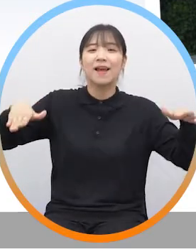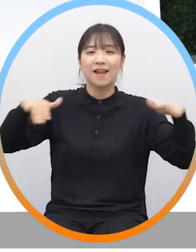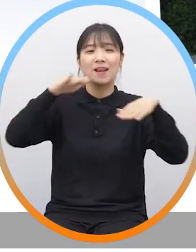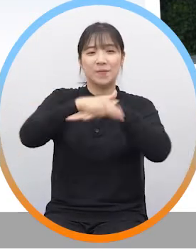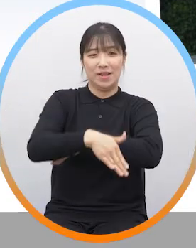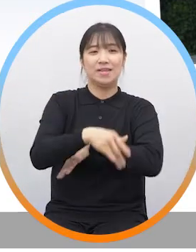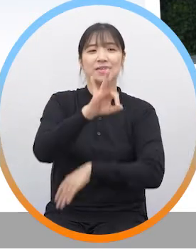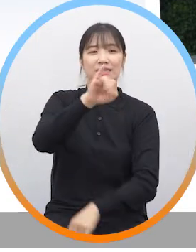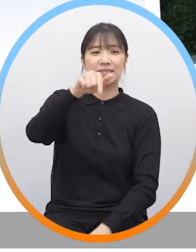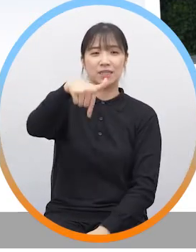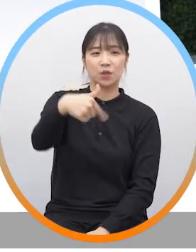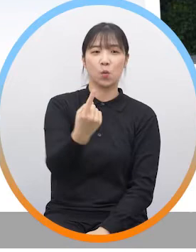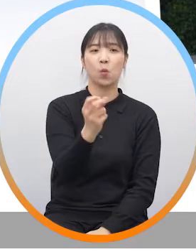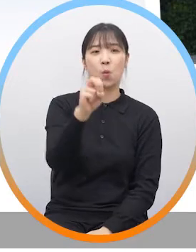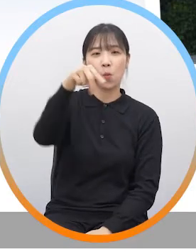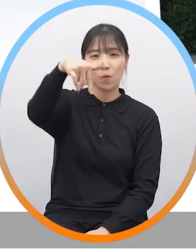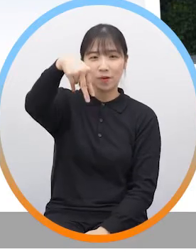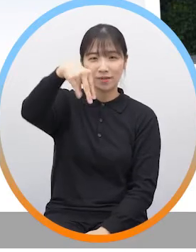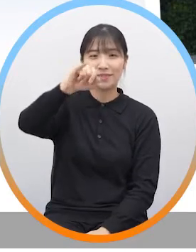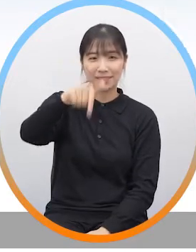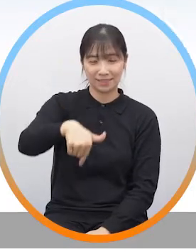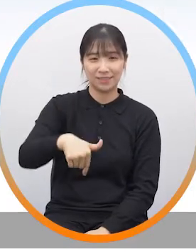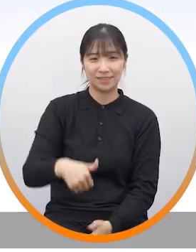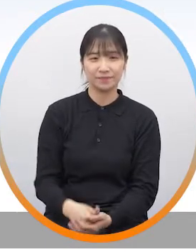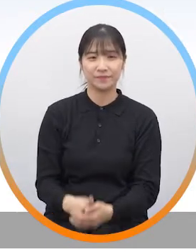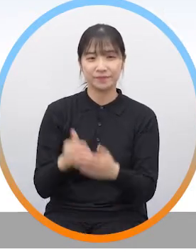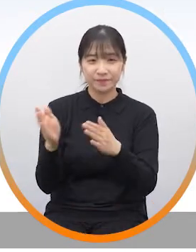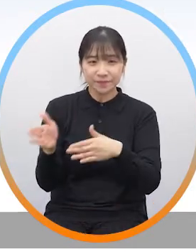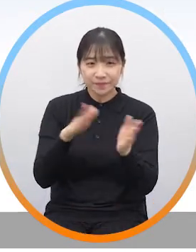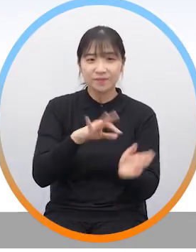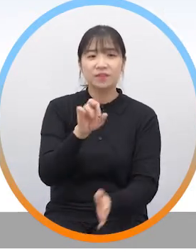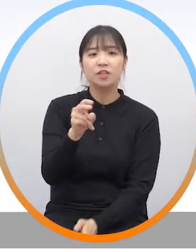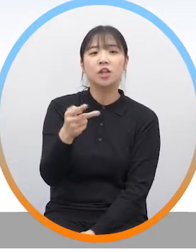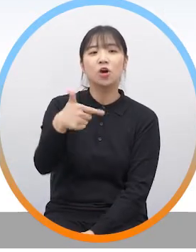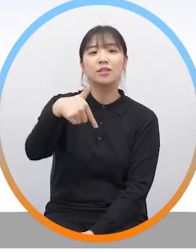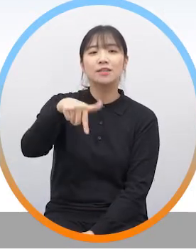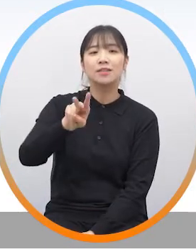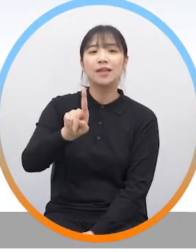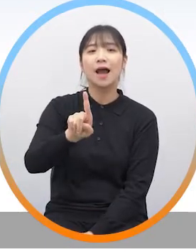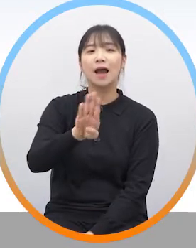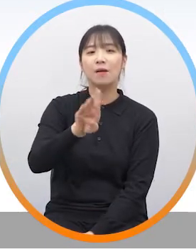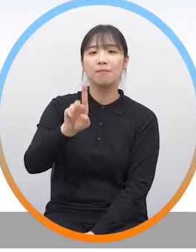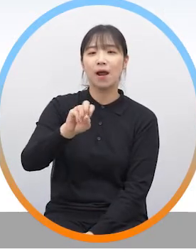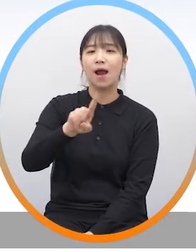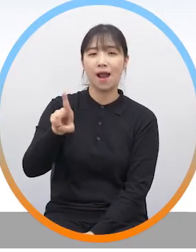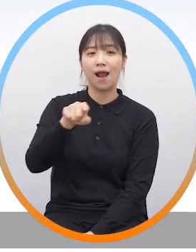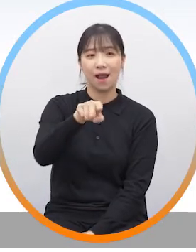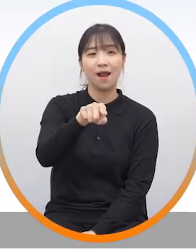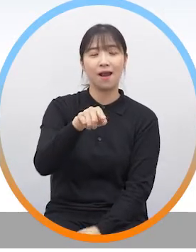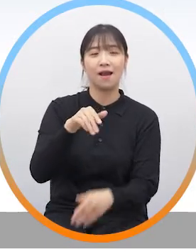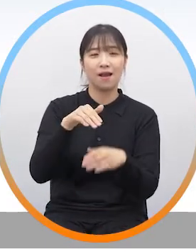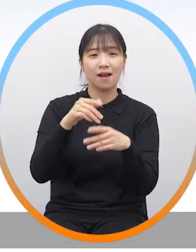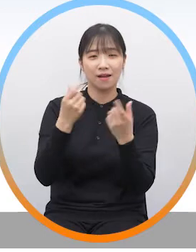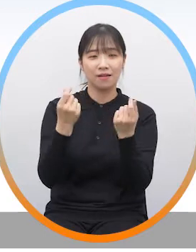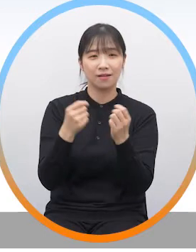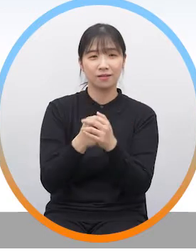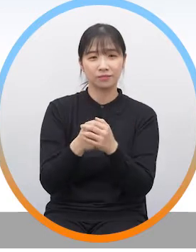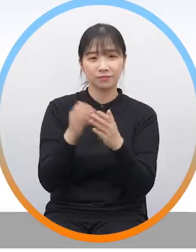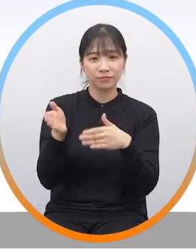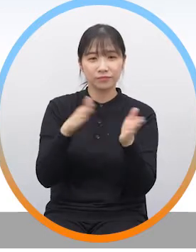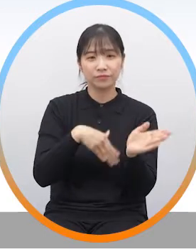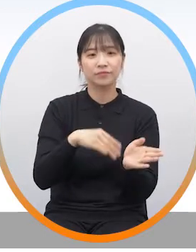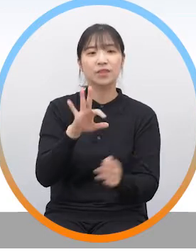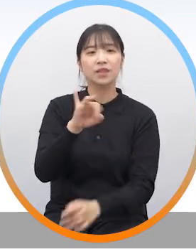것이 입공식이라고 합니다. 자, 뭐 연자방아의 일종이죠, 이게. 그리고 자,